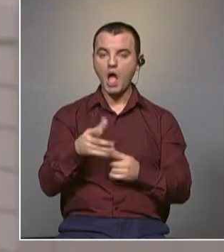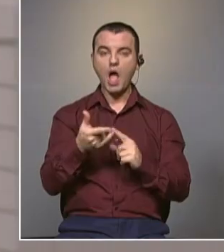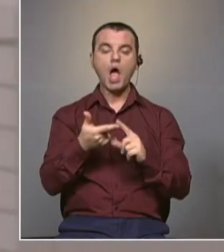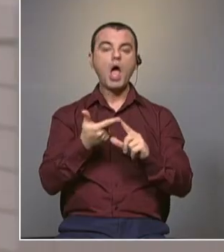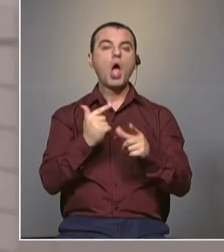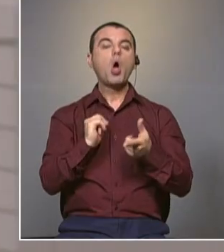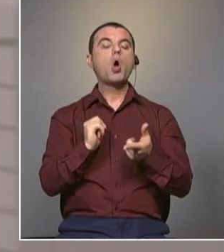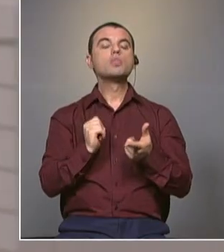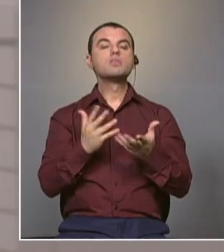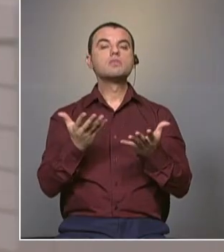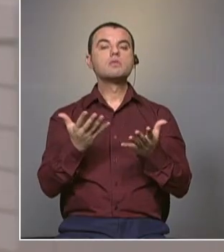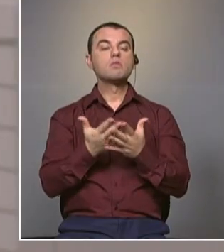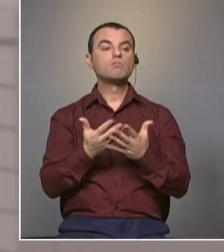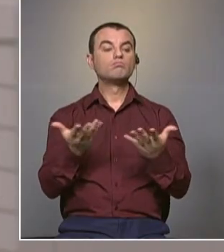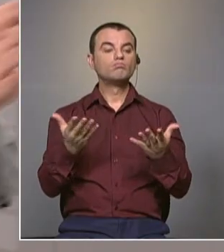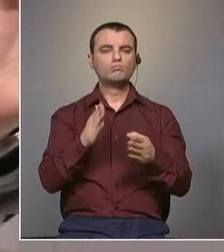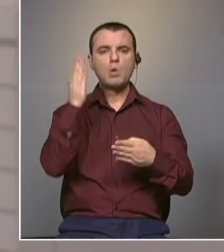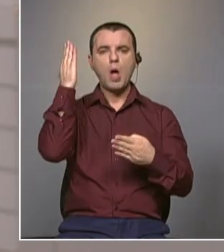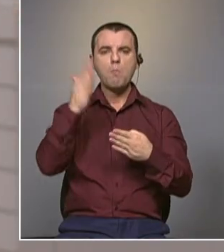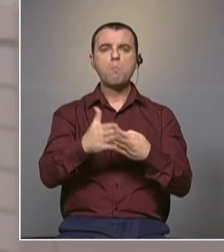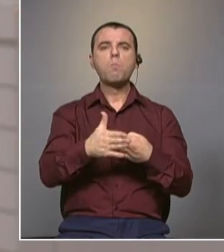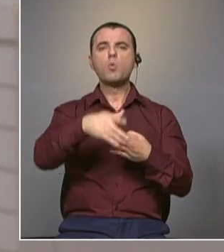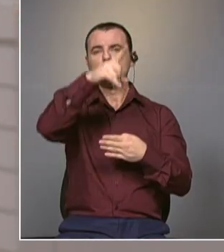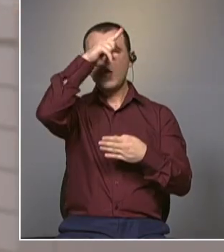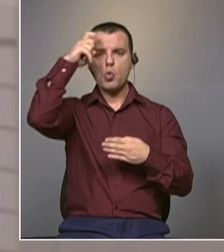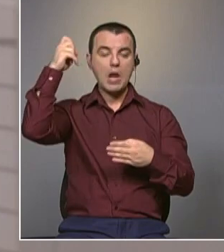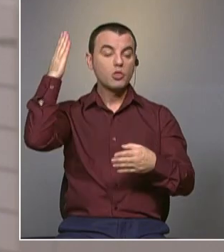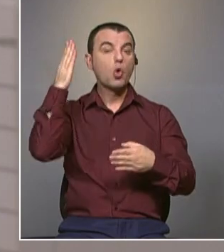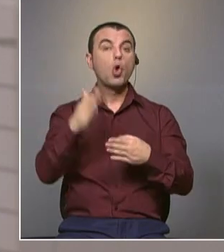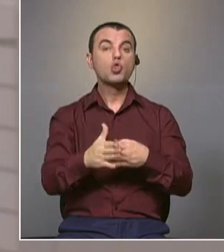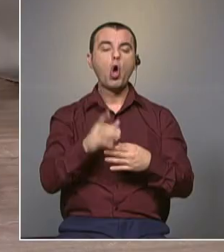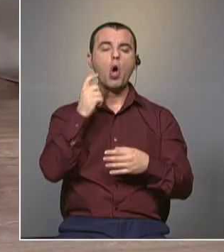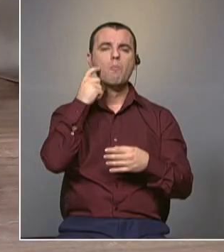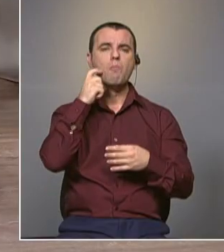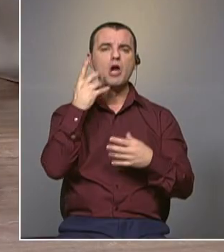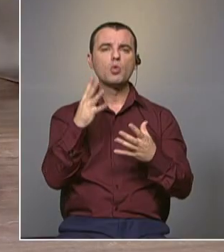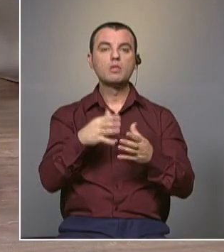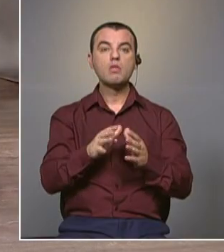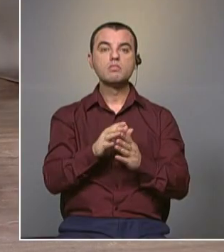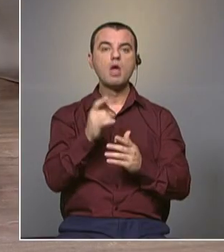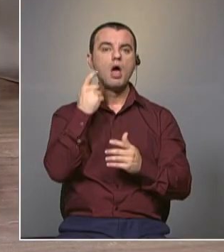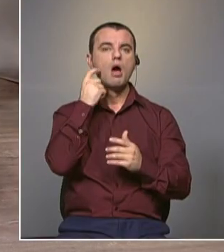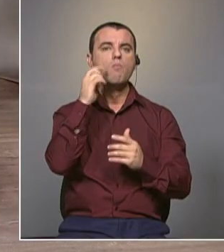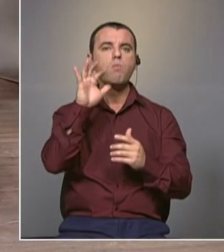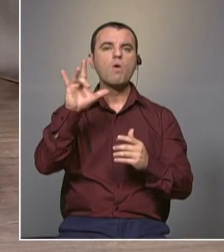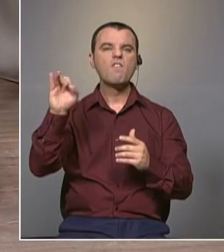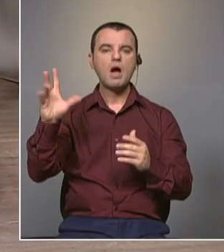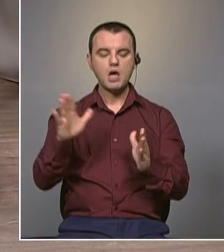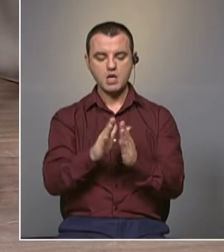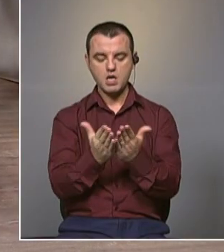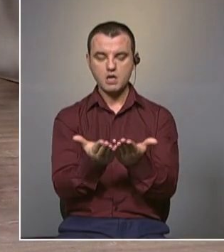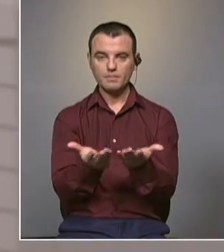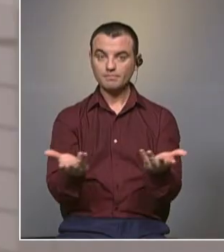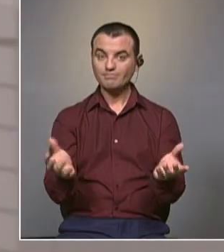от последно лято до Барутен буквар. Видях дори сравнение с Маркес. Например, да,